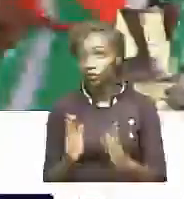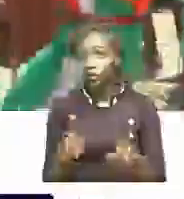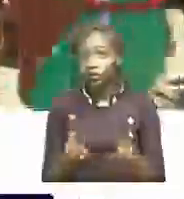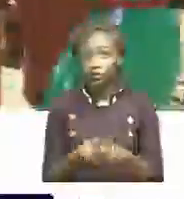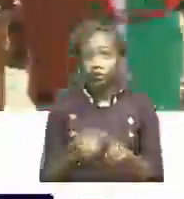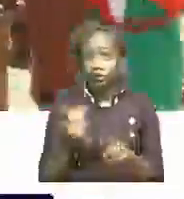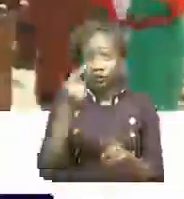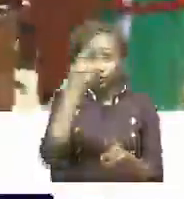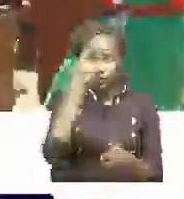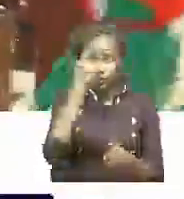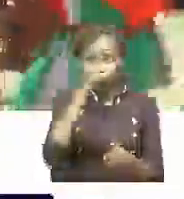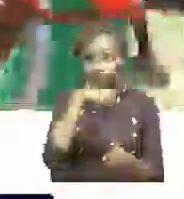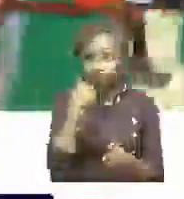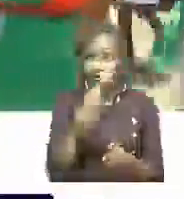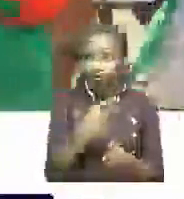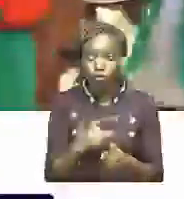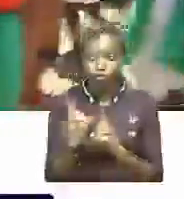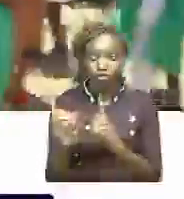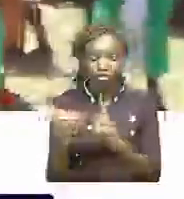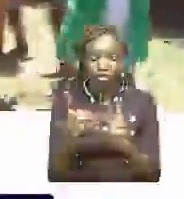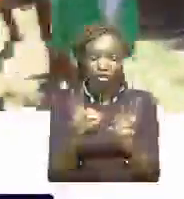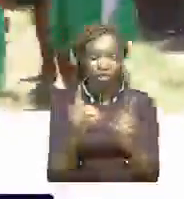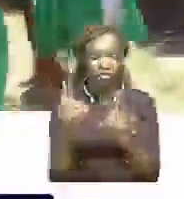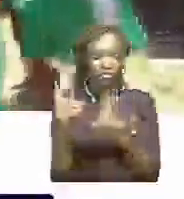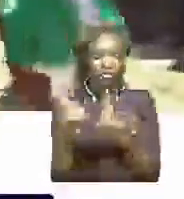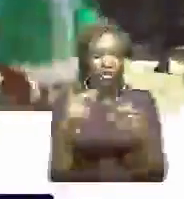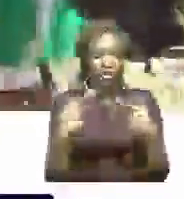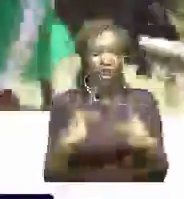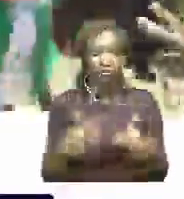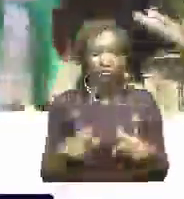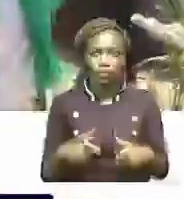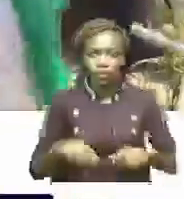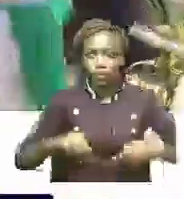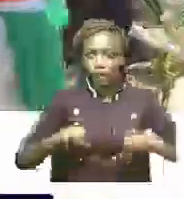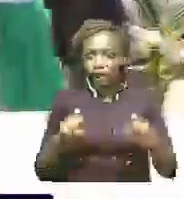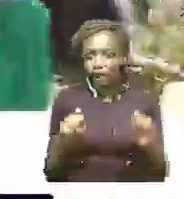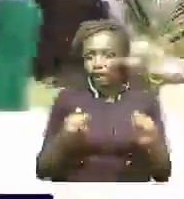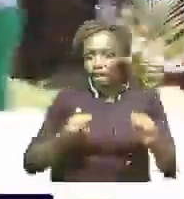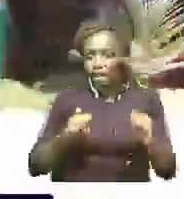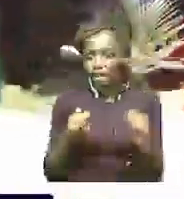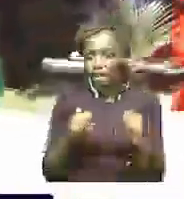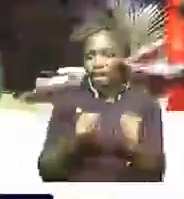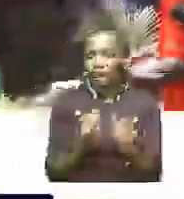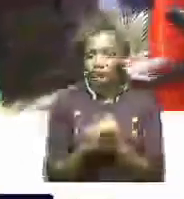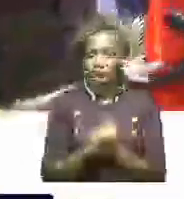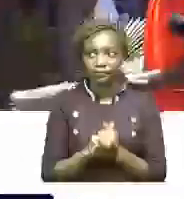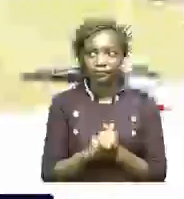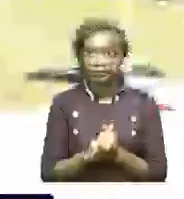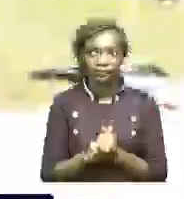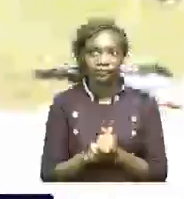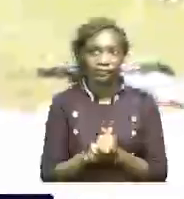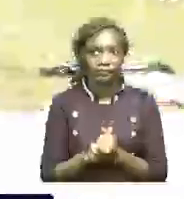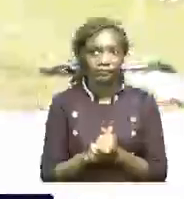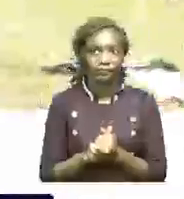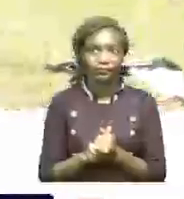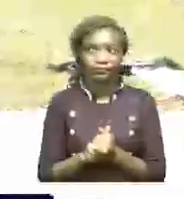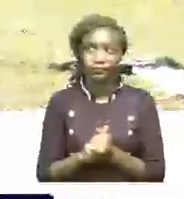uwezo wa kunengua viuno. Hayo yote yakifurahisha macho na moyo, kwani mwachamila ni mtumwa.